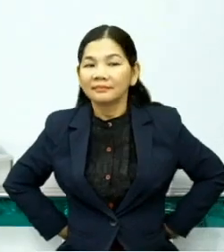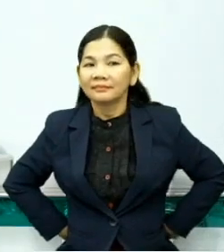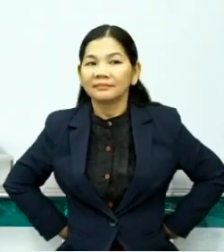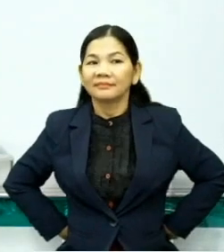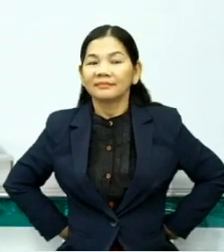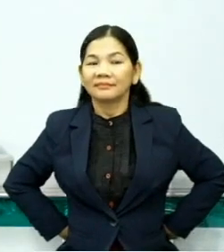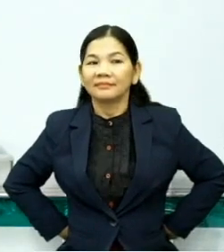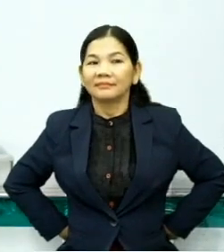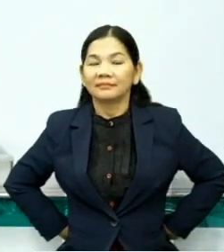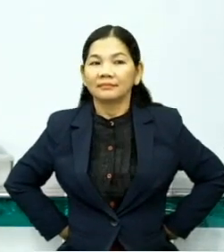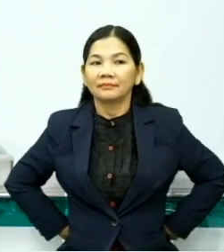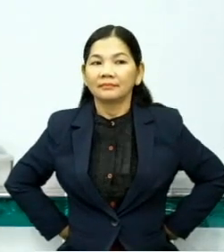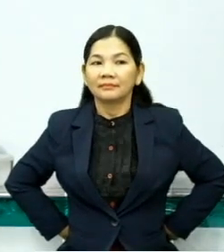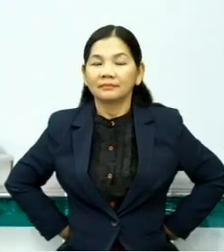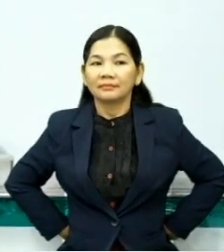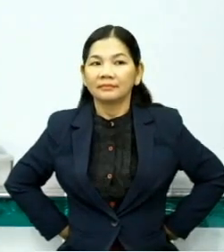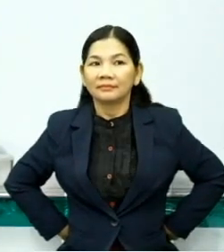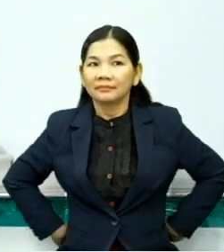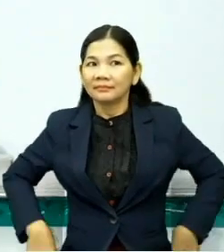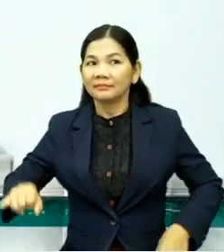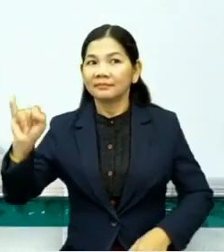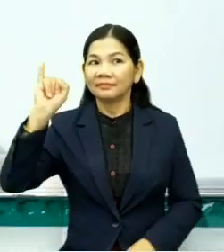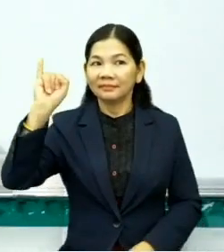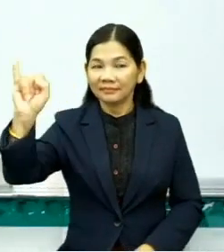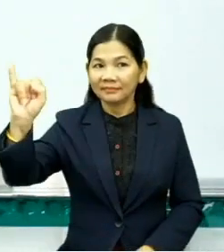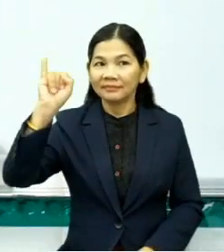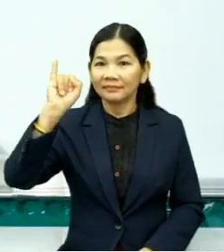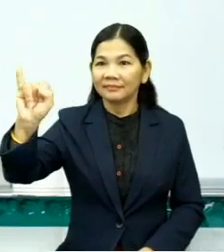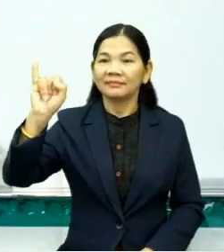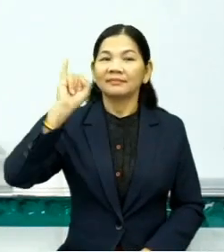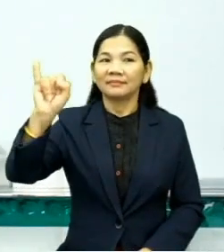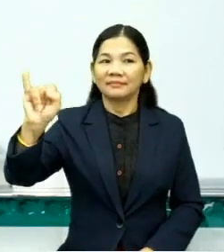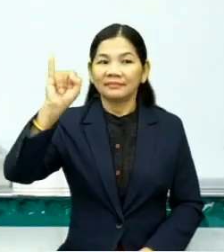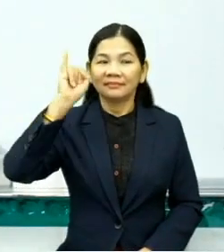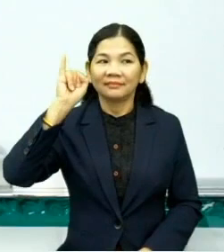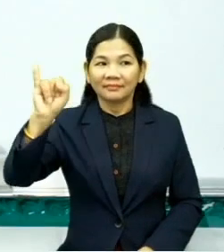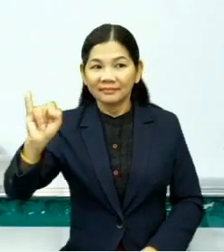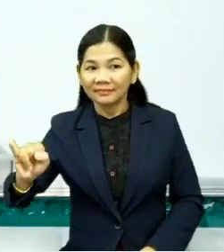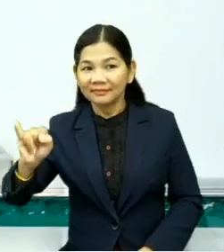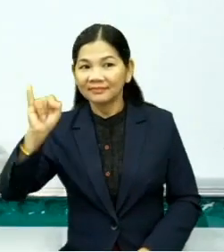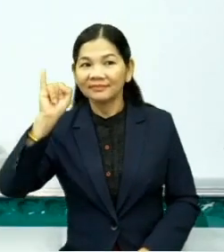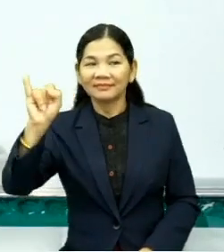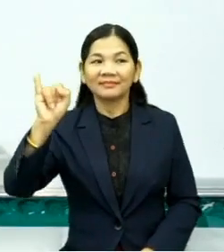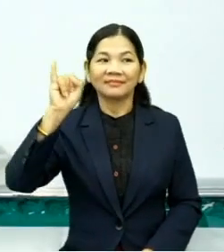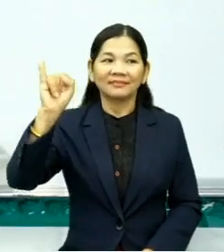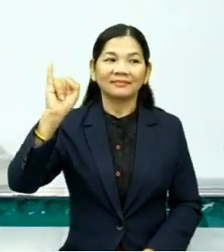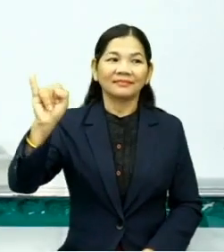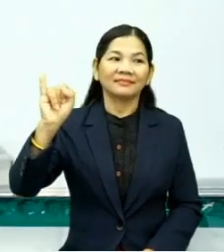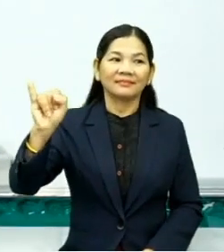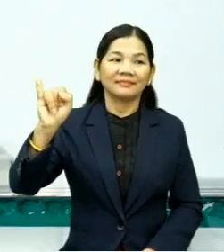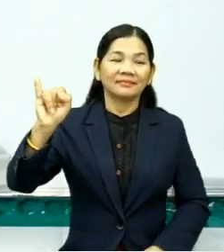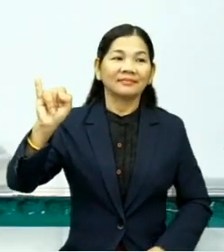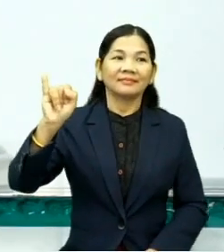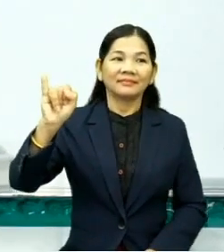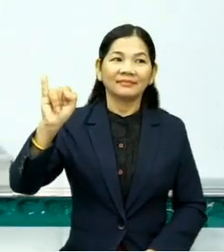1 2 3កូនដៃនៅឯណាកូនដៃនៅឯ